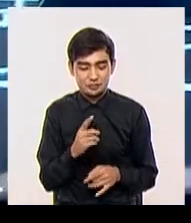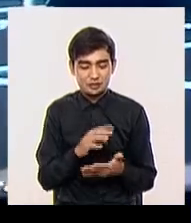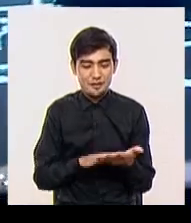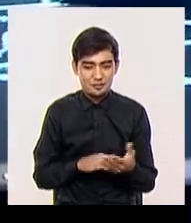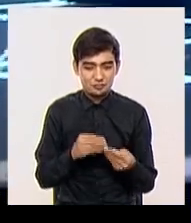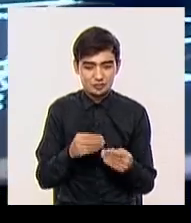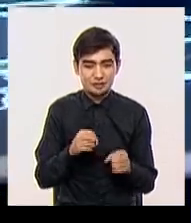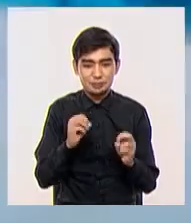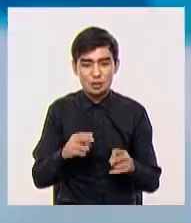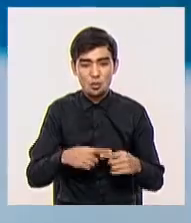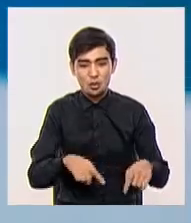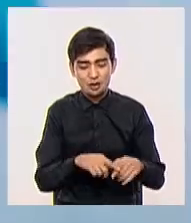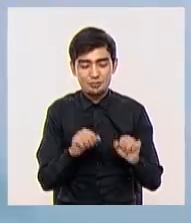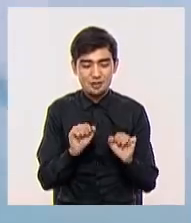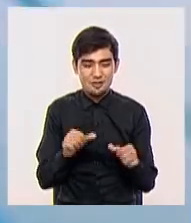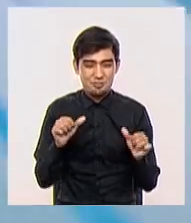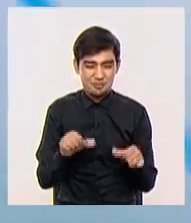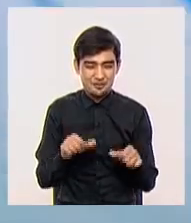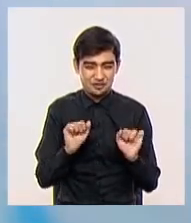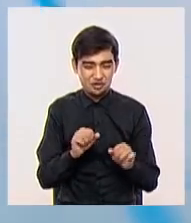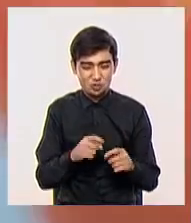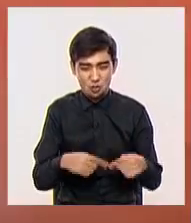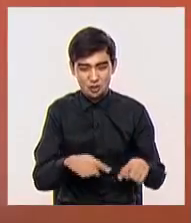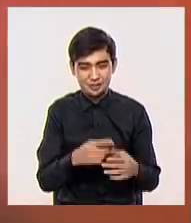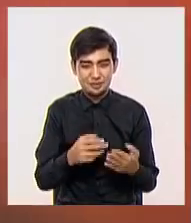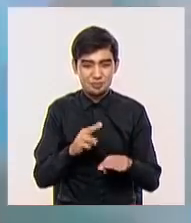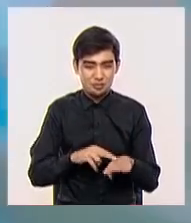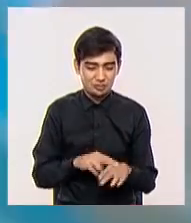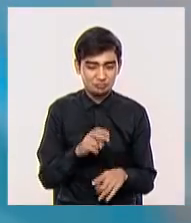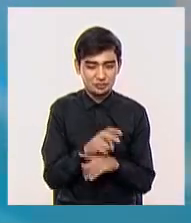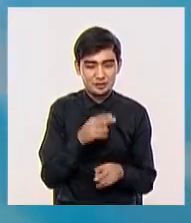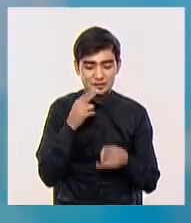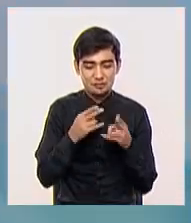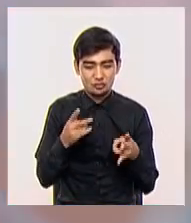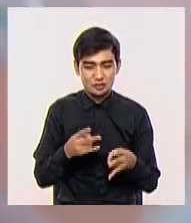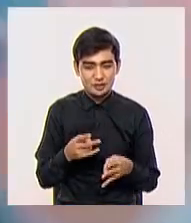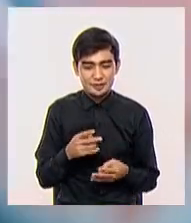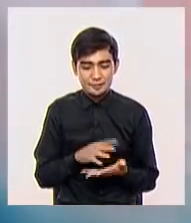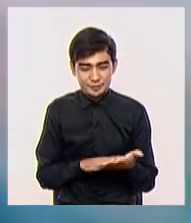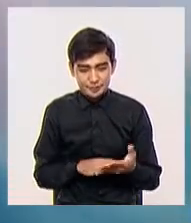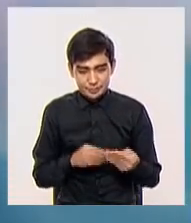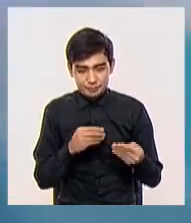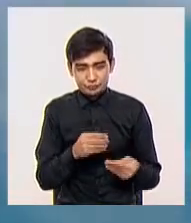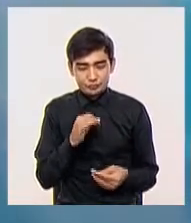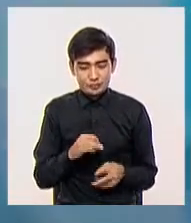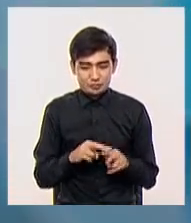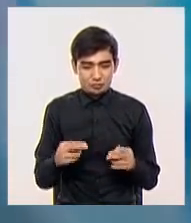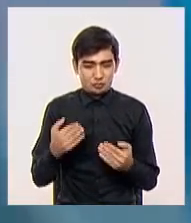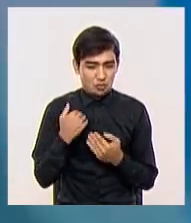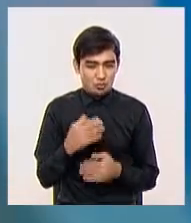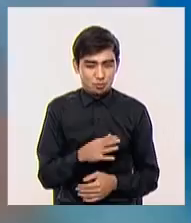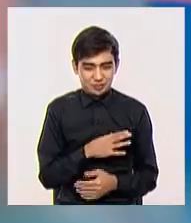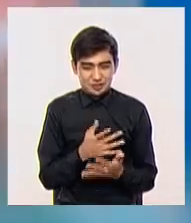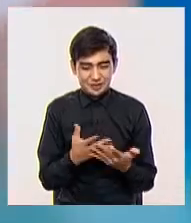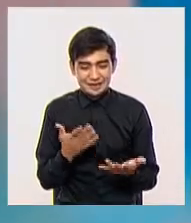Тиесілі органға, құқығы органға, әкімшілік полицияға арыздану. Несіне байланысты, зардабына байланысты ғой енді.